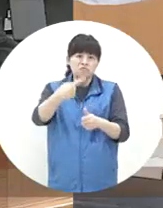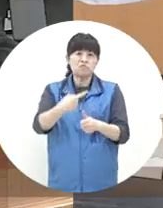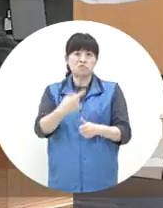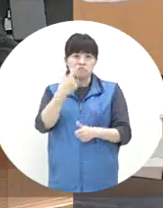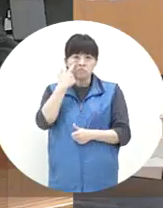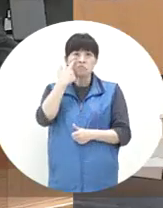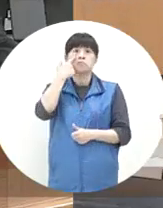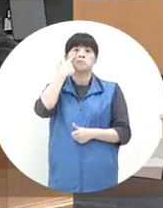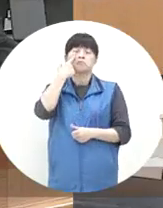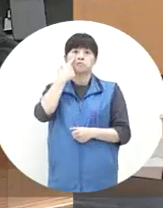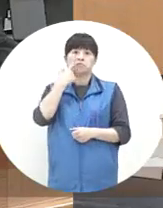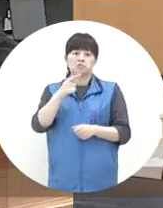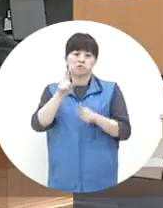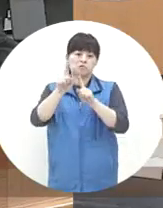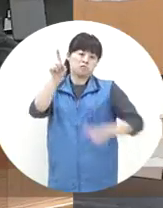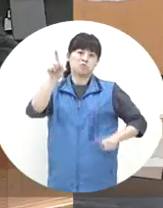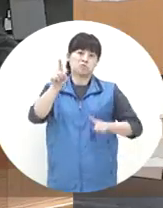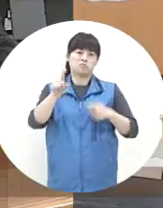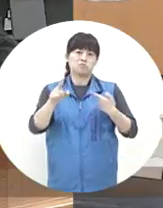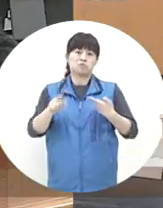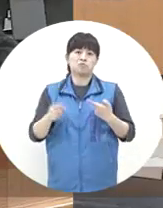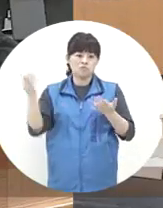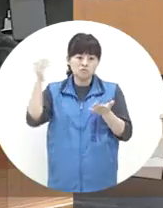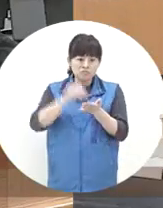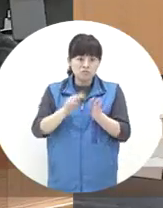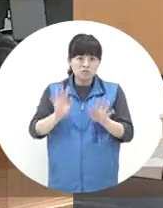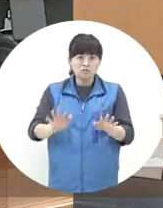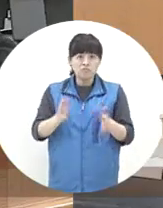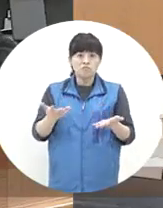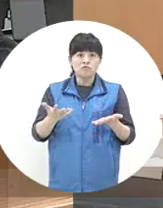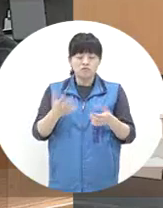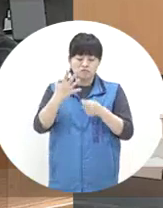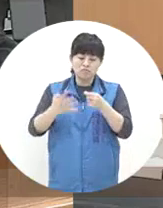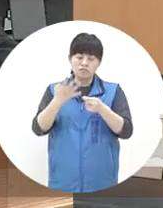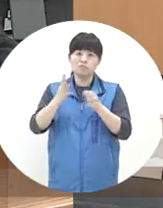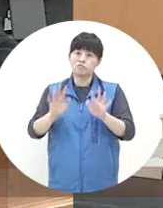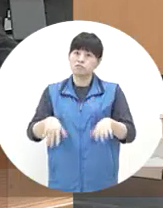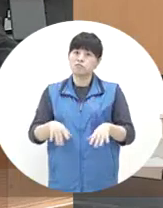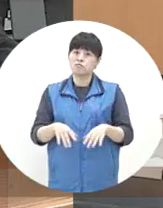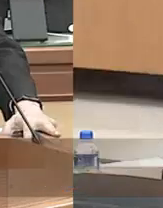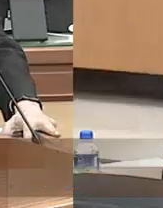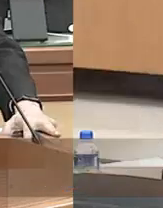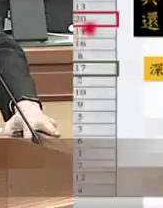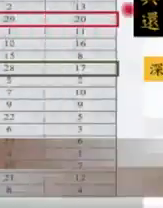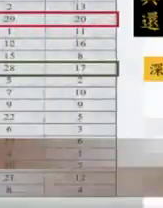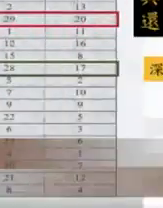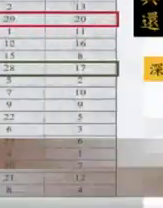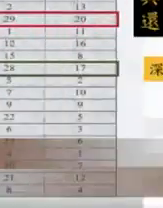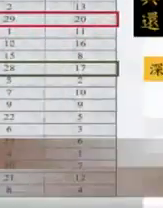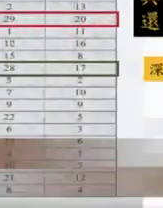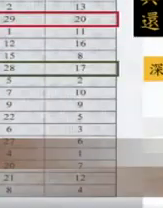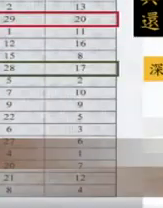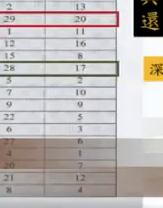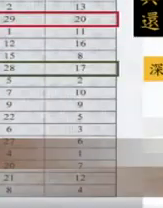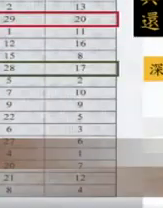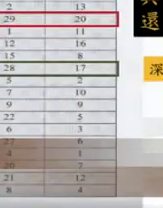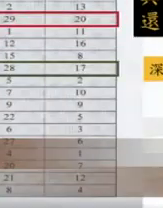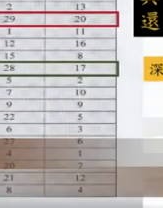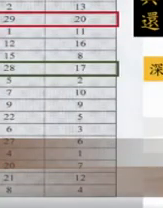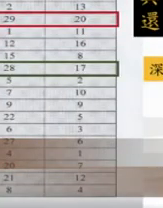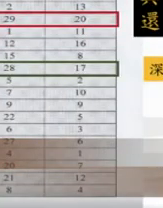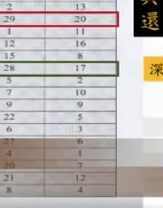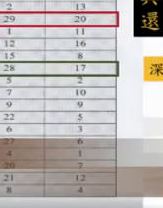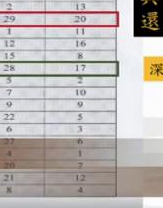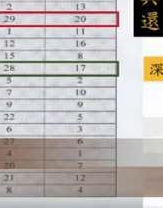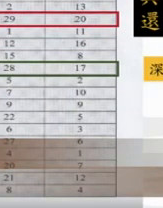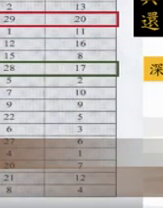非常的落后人家。哦，到现在4年过去了，一样莺歌还是倒数第一名，有进步啦，变成每一个